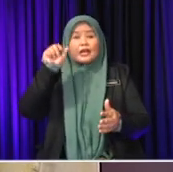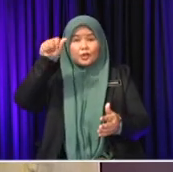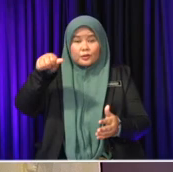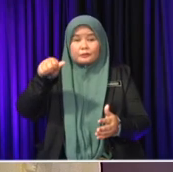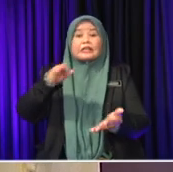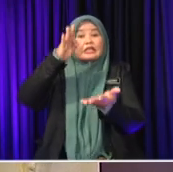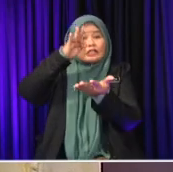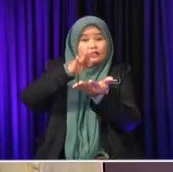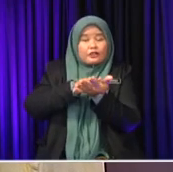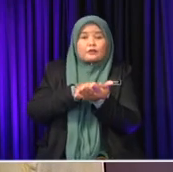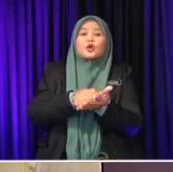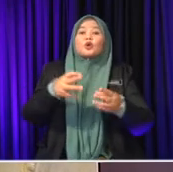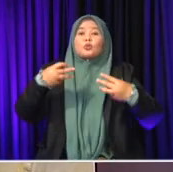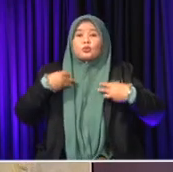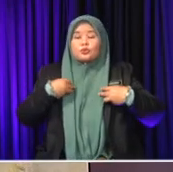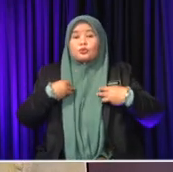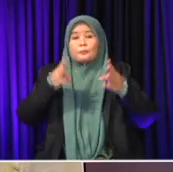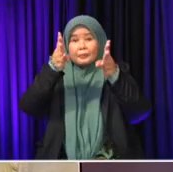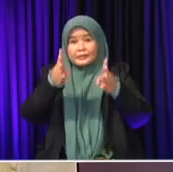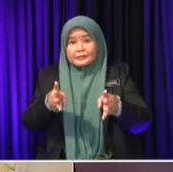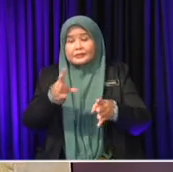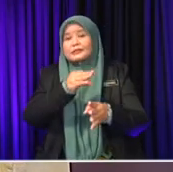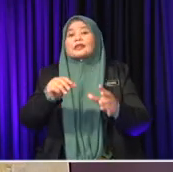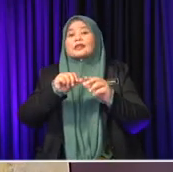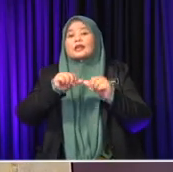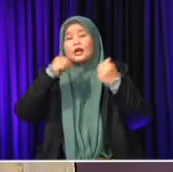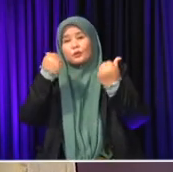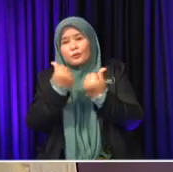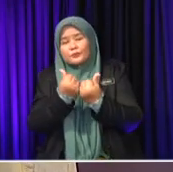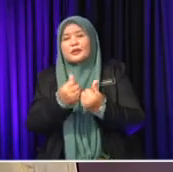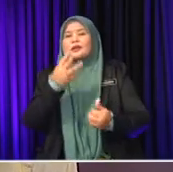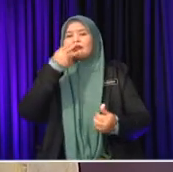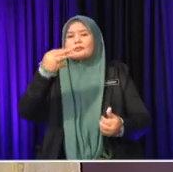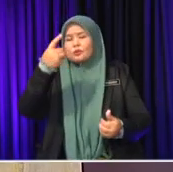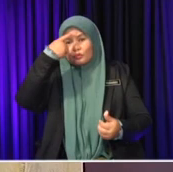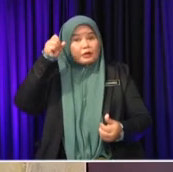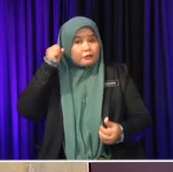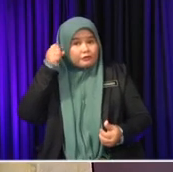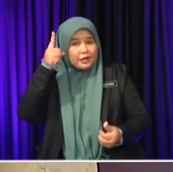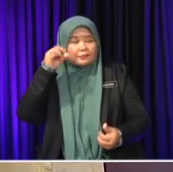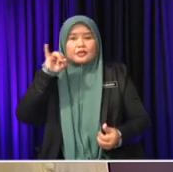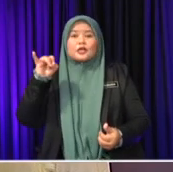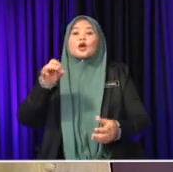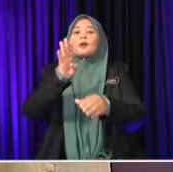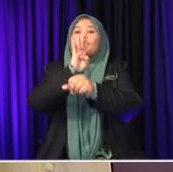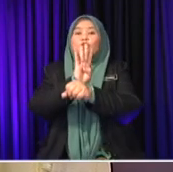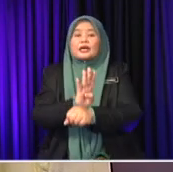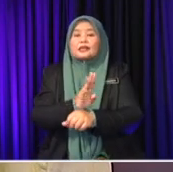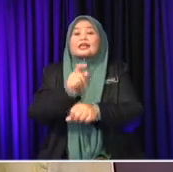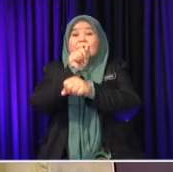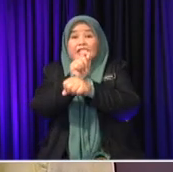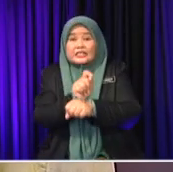dan mengi'tiraf kewujudan bangsa dan kau nikmat untuk memahami budaya dan